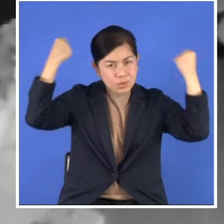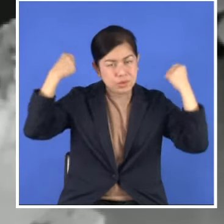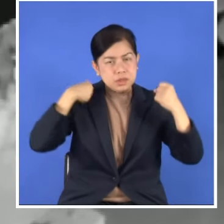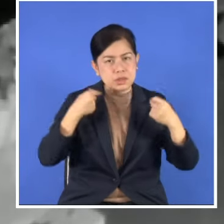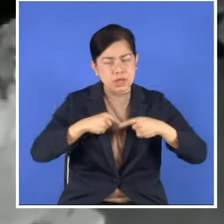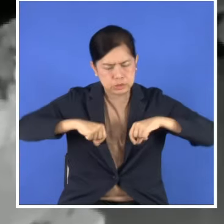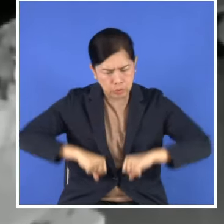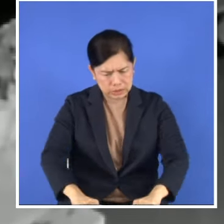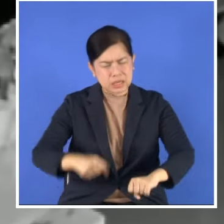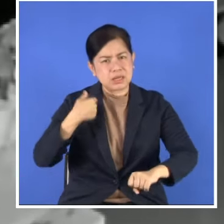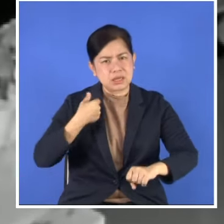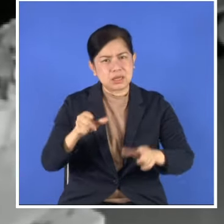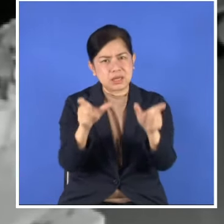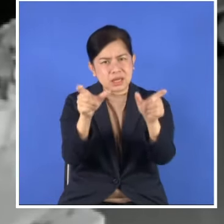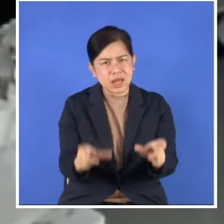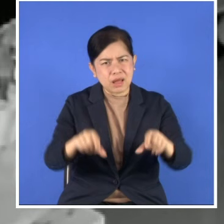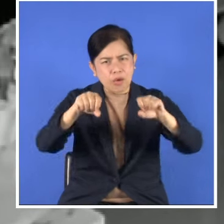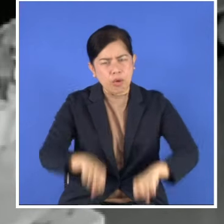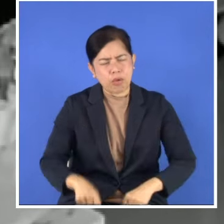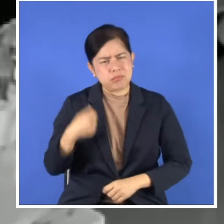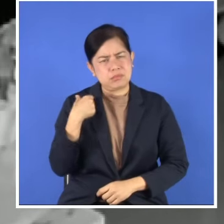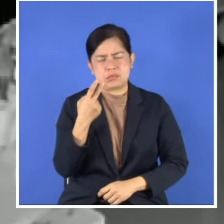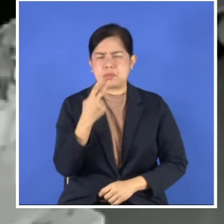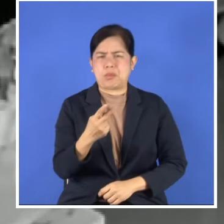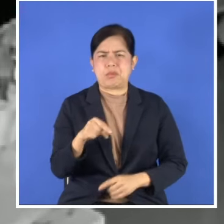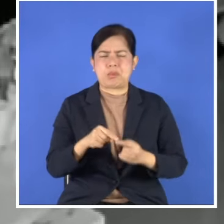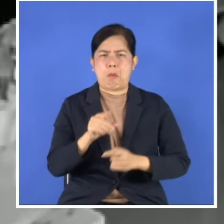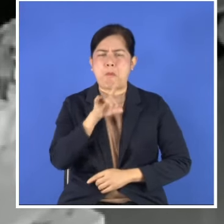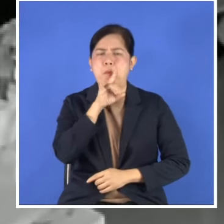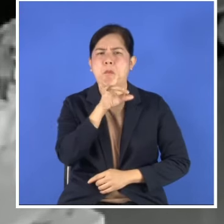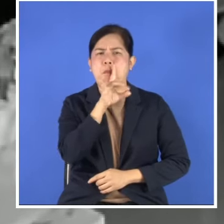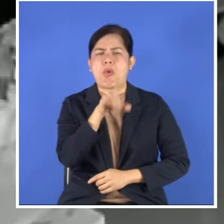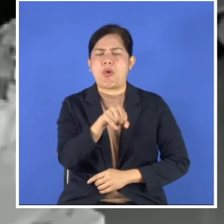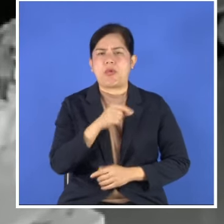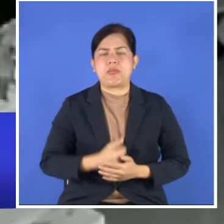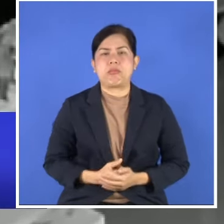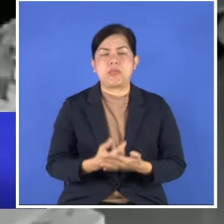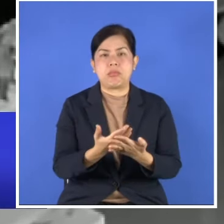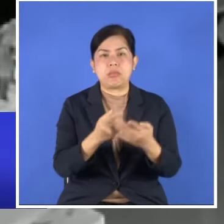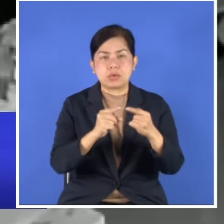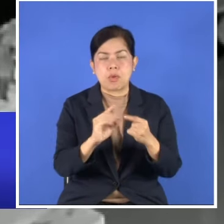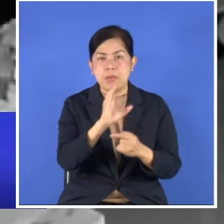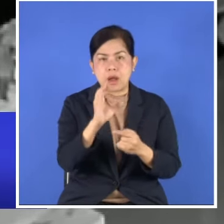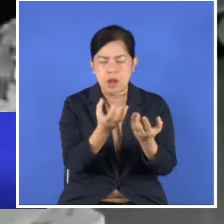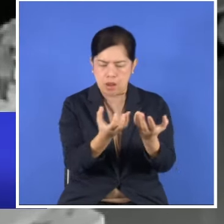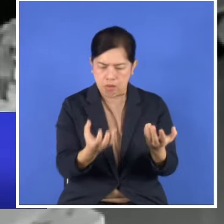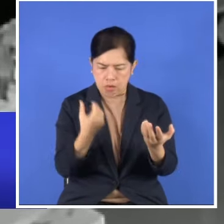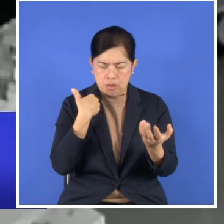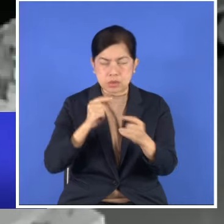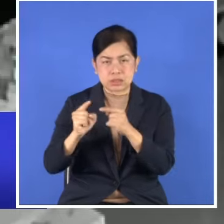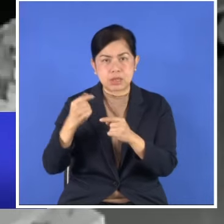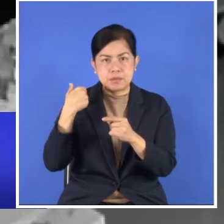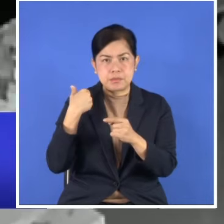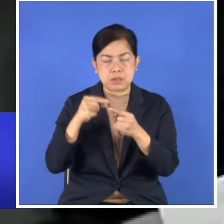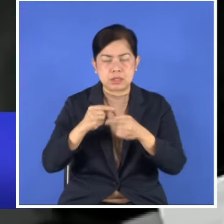ที่มาว่าเป็นโจรชีเปลือยนะคะแล้วก็ไปรื้อค้นทรัพย์สินอยู่ในห้องขโมยพระเครื่องเครื่องแก้วต่าง